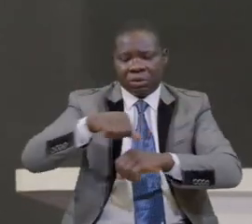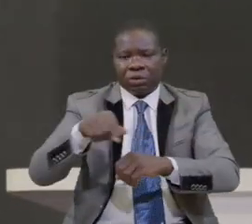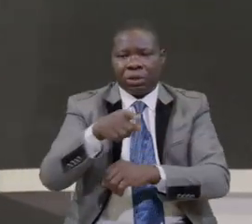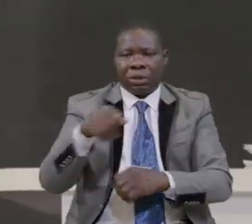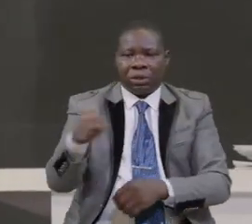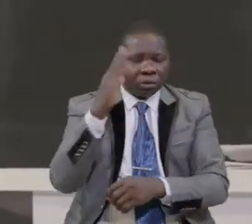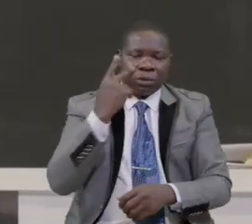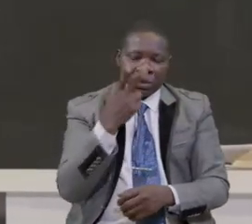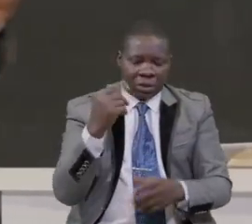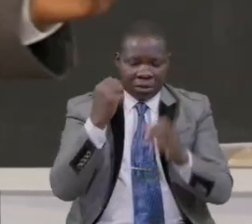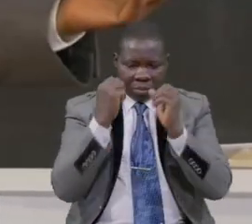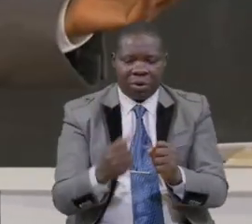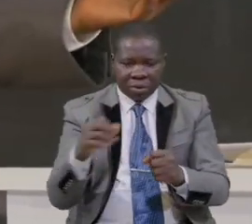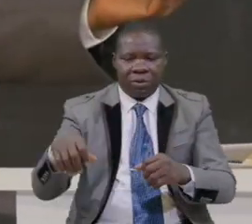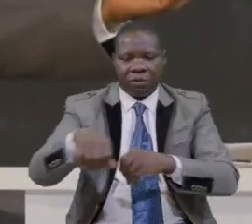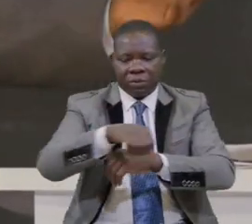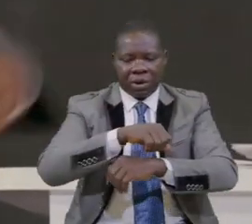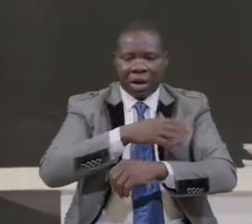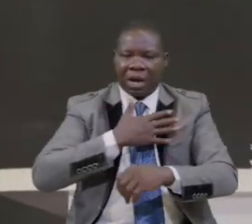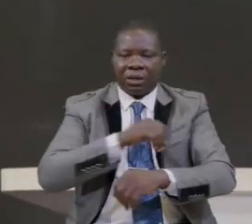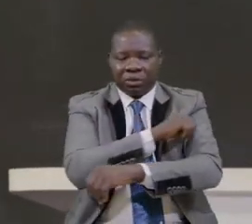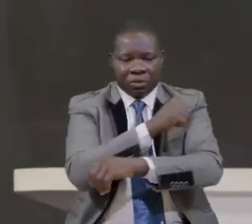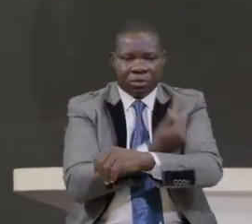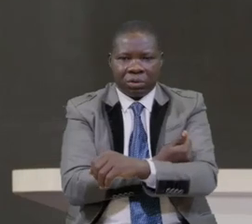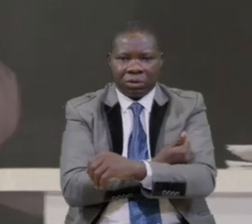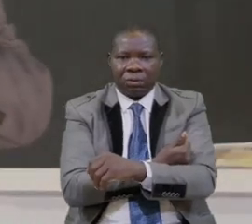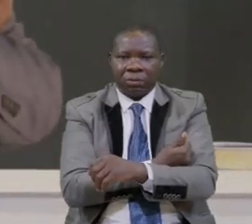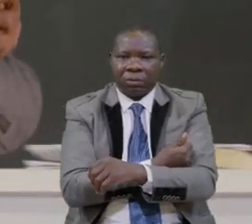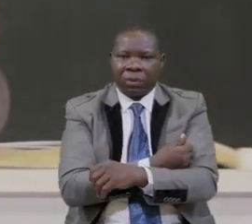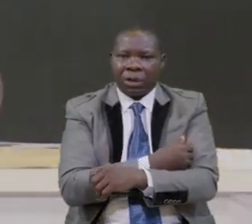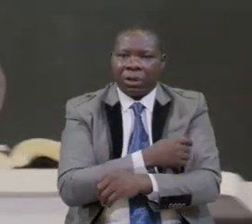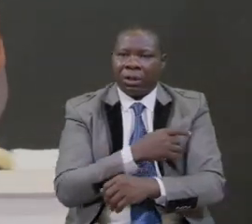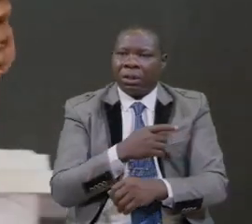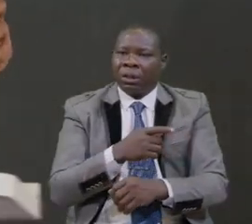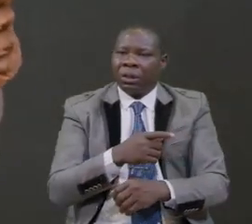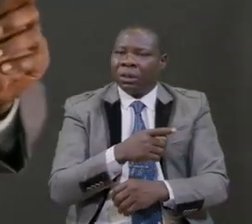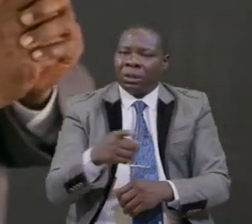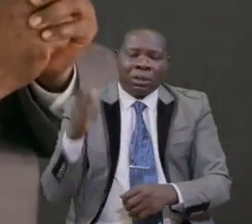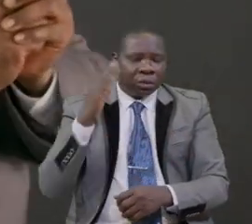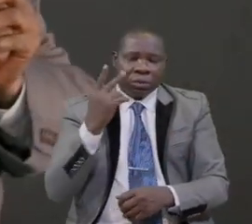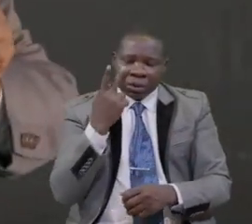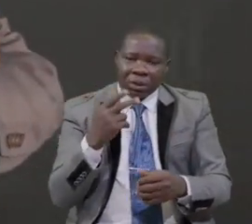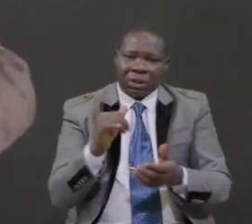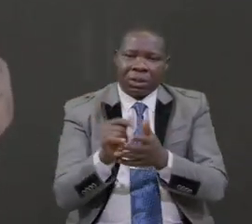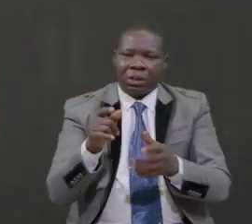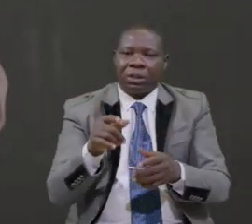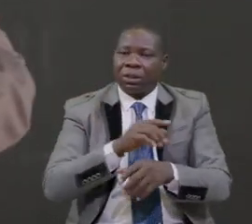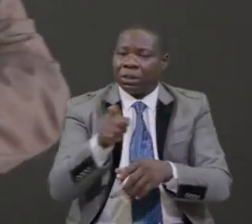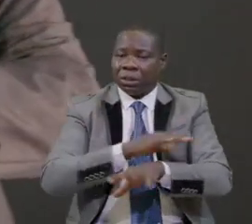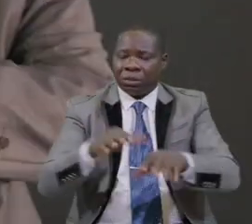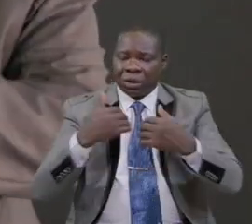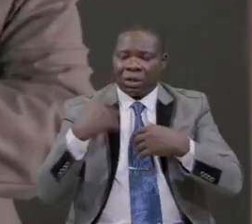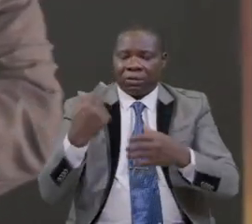l'autorité. Ils verront que même si nous avons tous le nom de Jésus-Christ, mais toi, tu auras